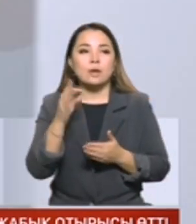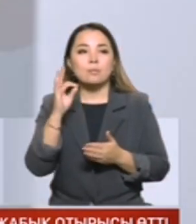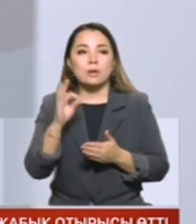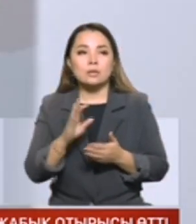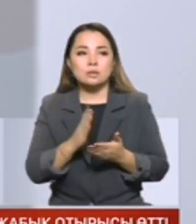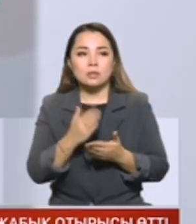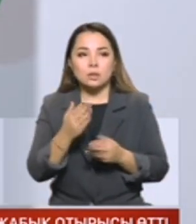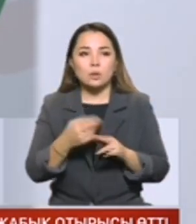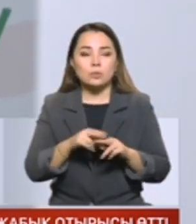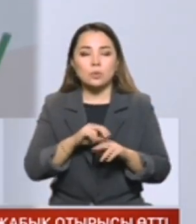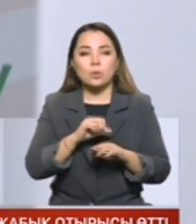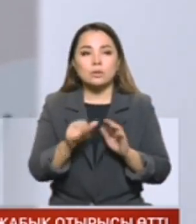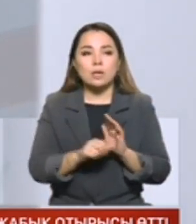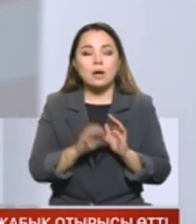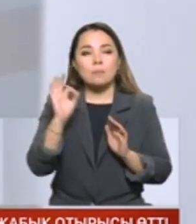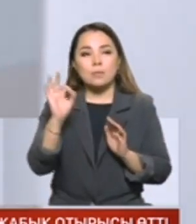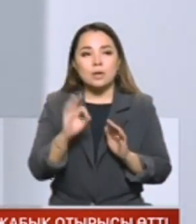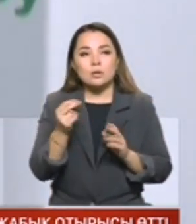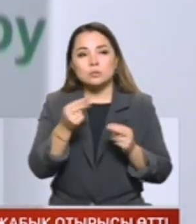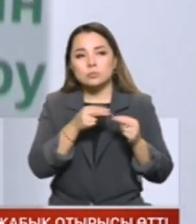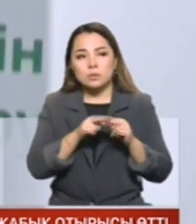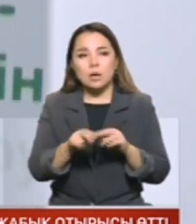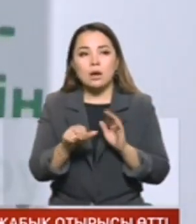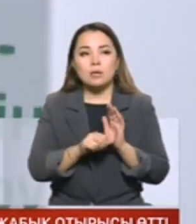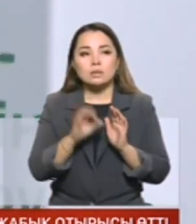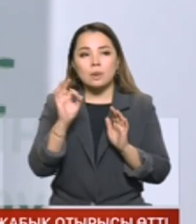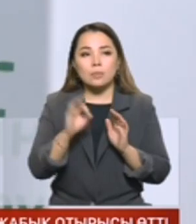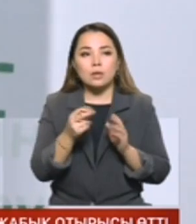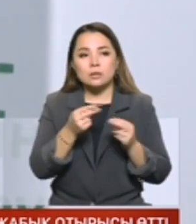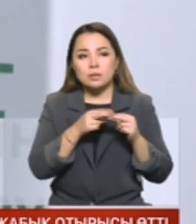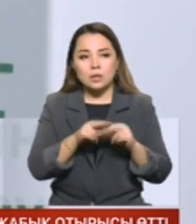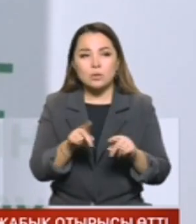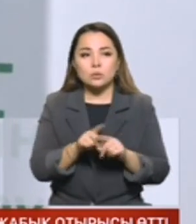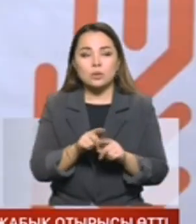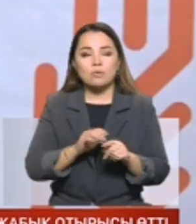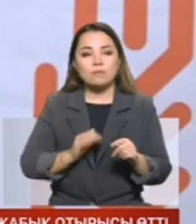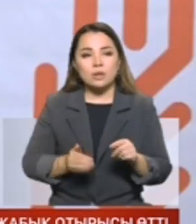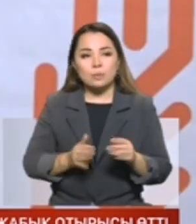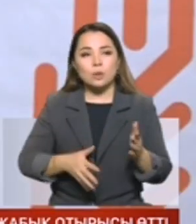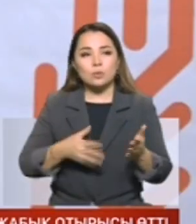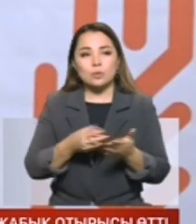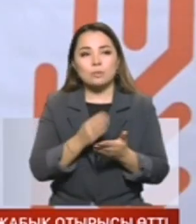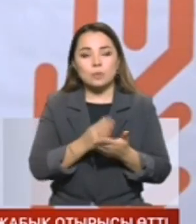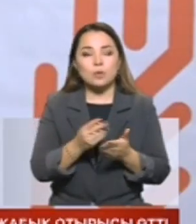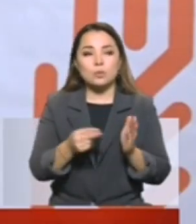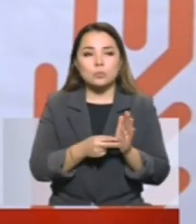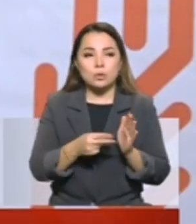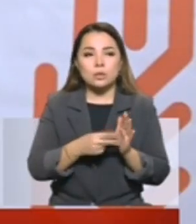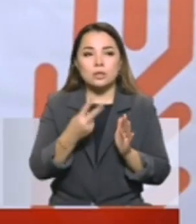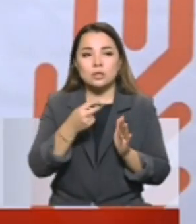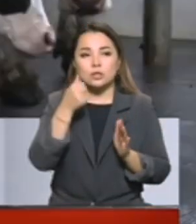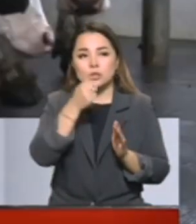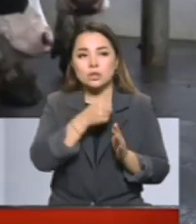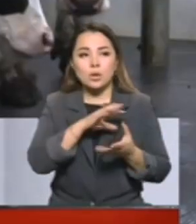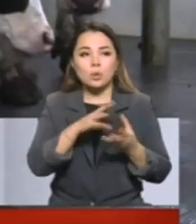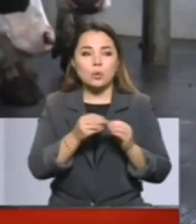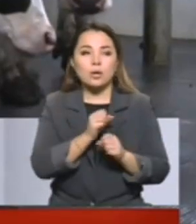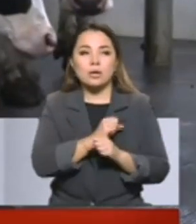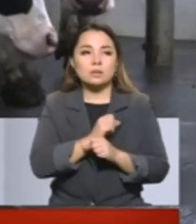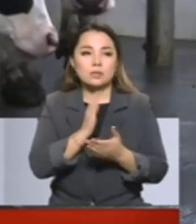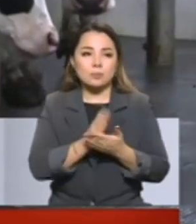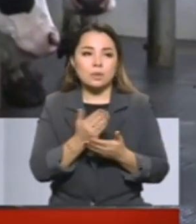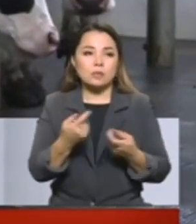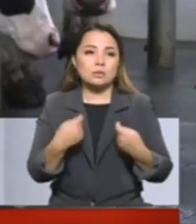22%-мен 16% субсидияланады да 6%-ын қаражат алған фирма төлейді. Негізгі сомасына 2 жылдық каникулы бар.